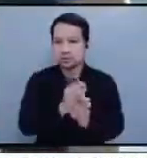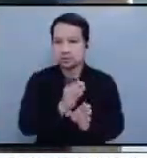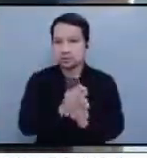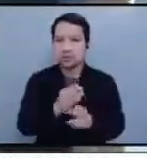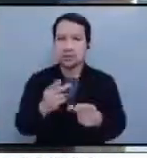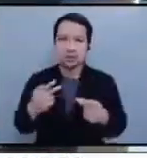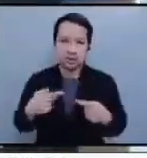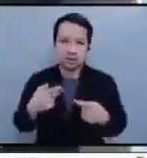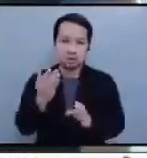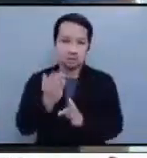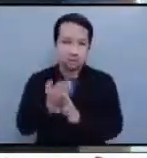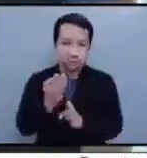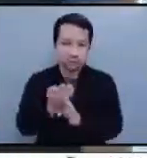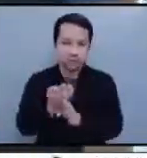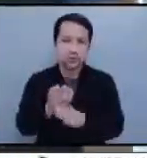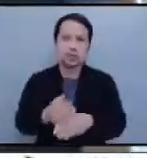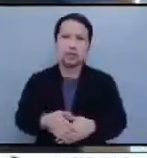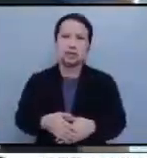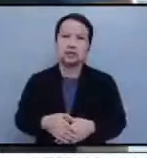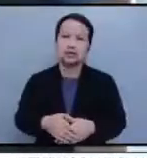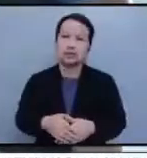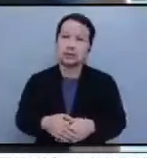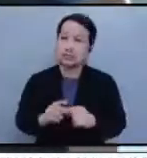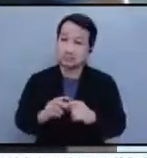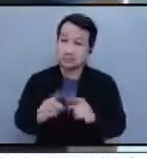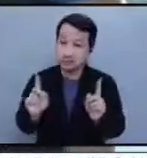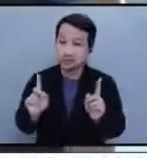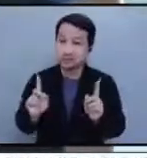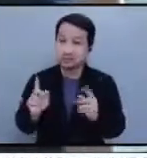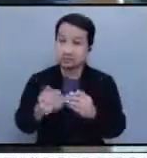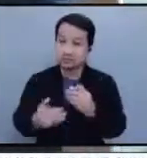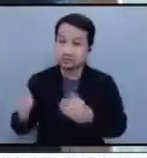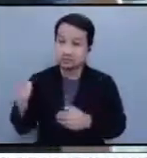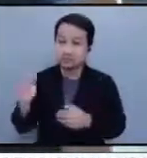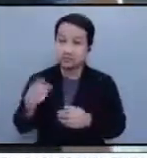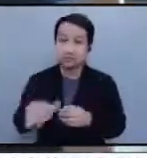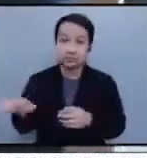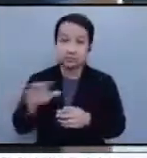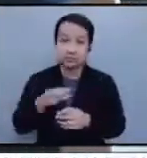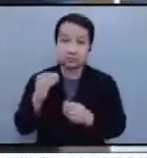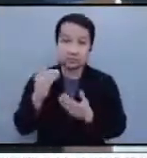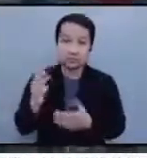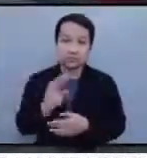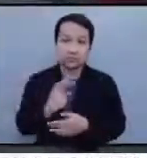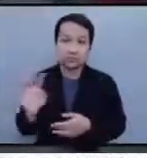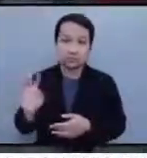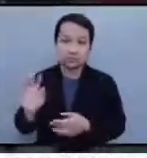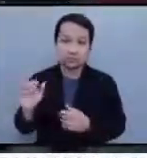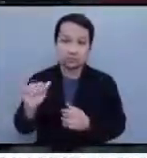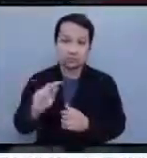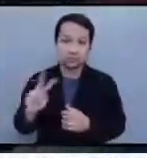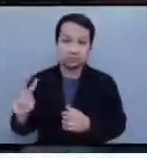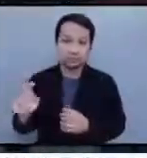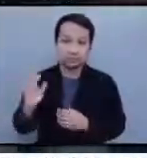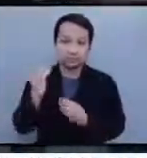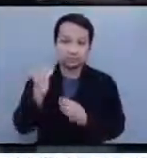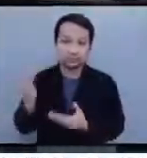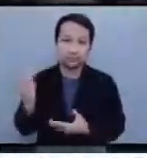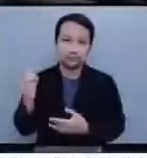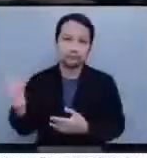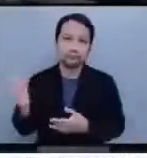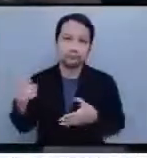agad, pinapasakay, no? Pero habang binabagtas natin yung westbound ng Commonwealth Avenue going Elliptical